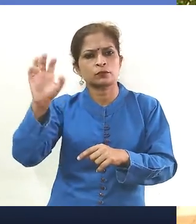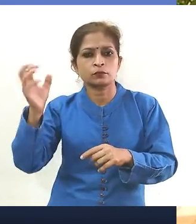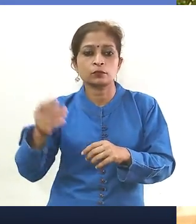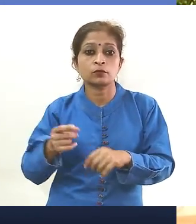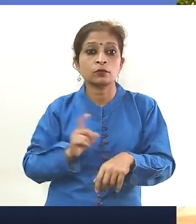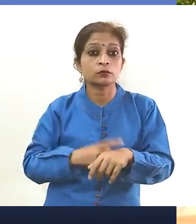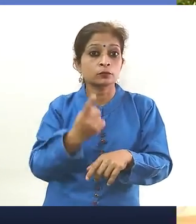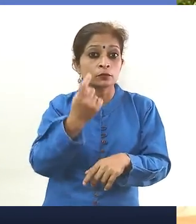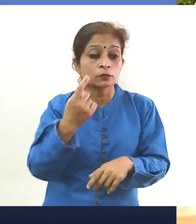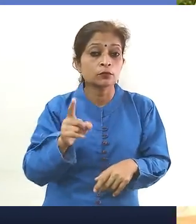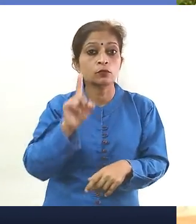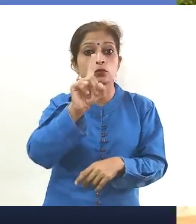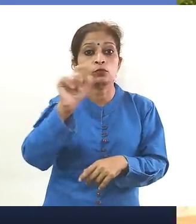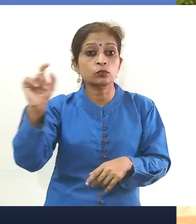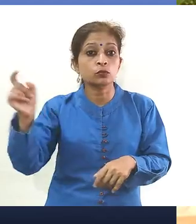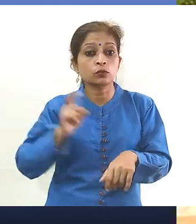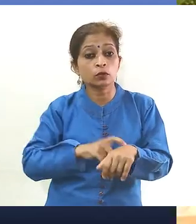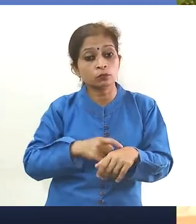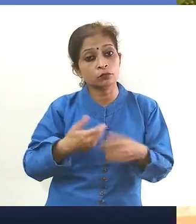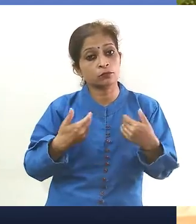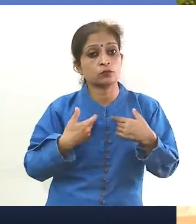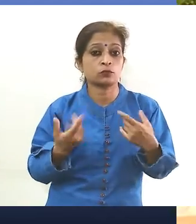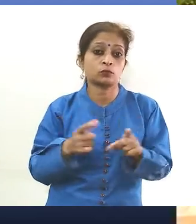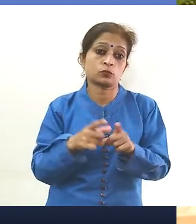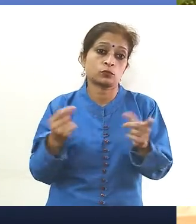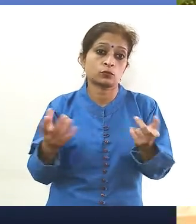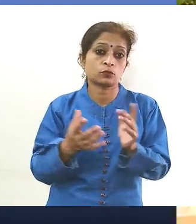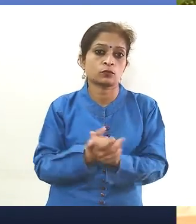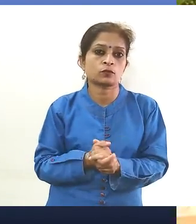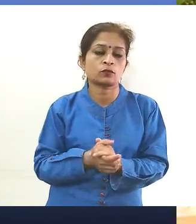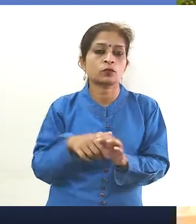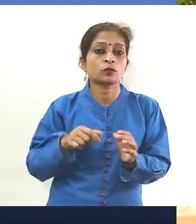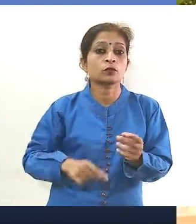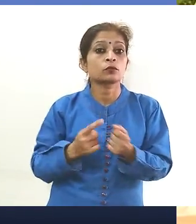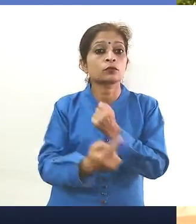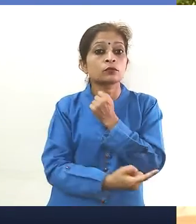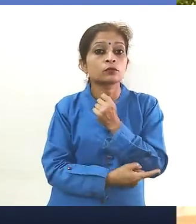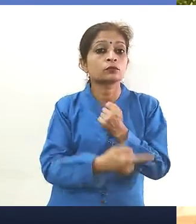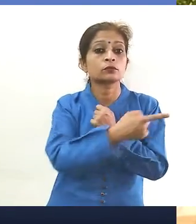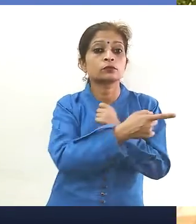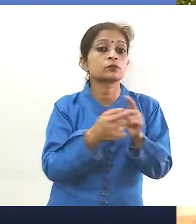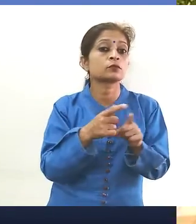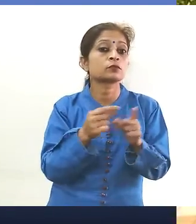1 मिनट में 100 बार कर लेता हूँ ऐसे। फिर लास्ट में मिश्र दंड,